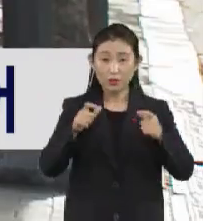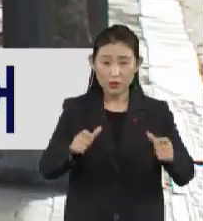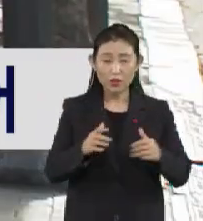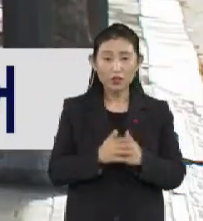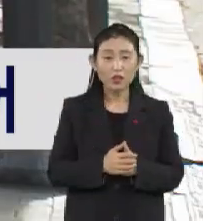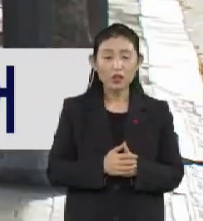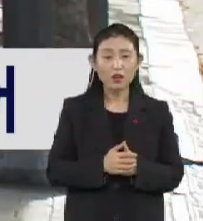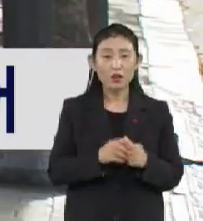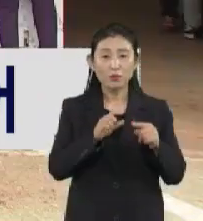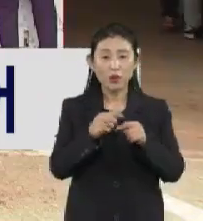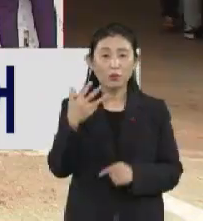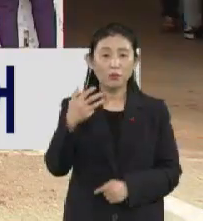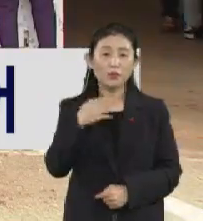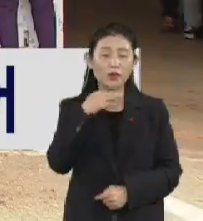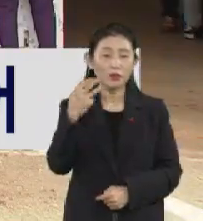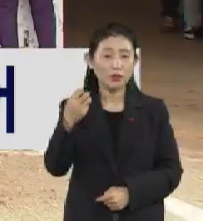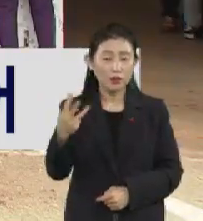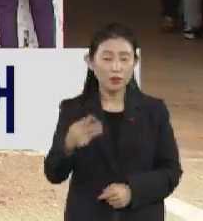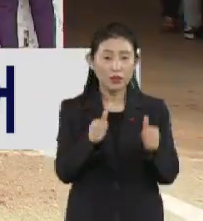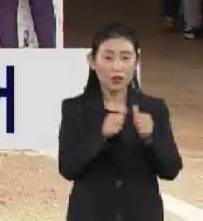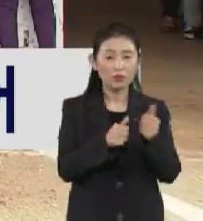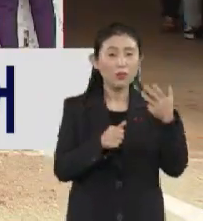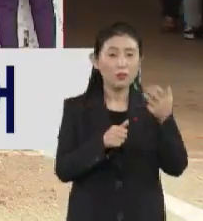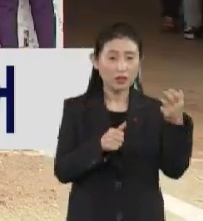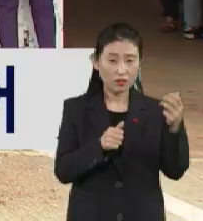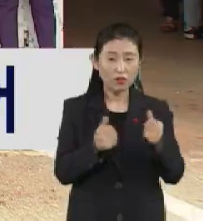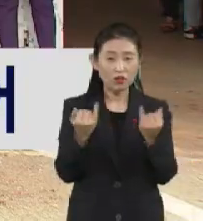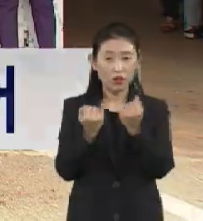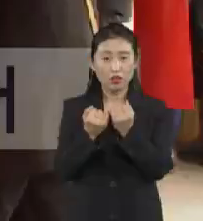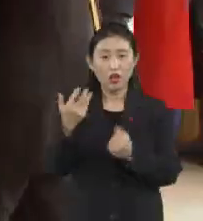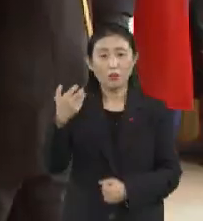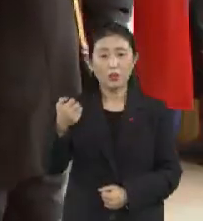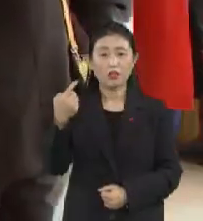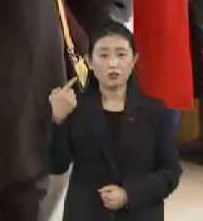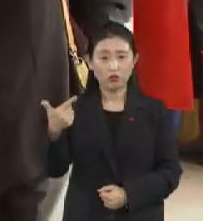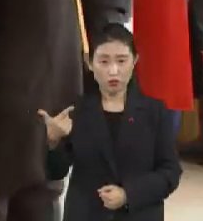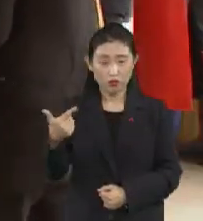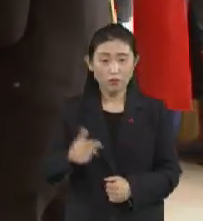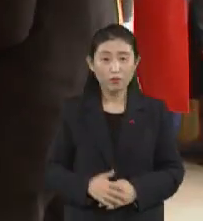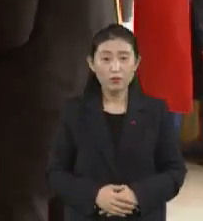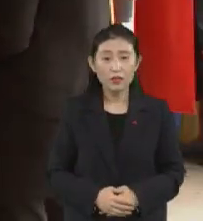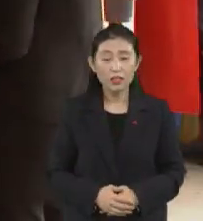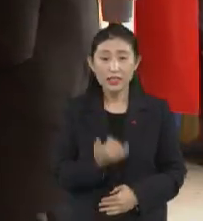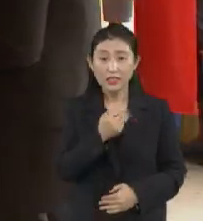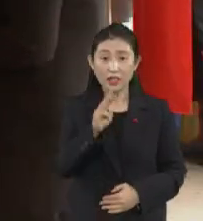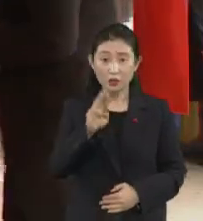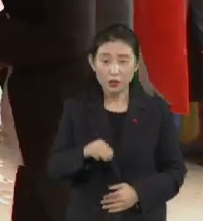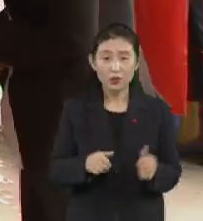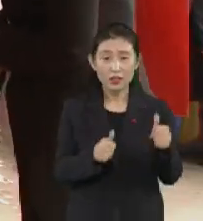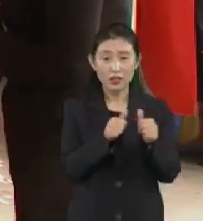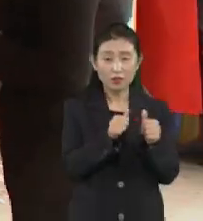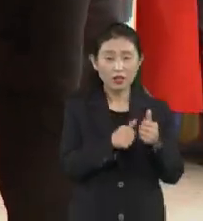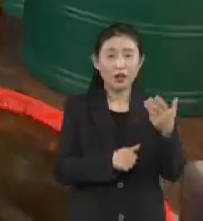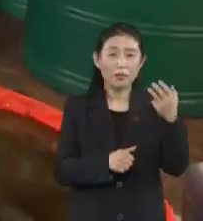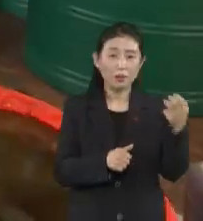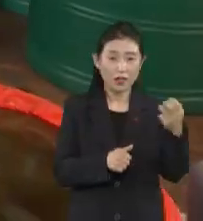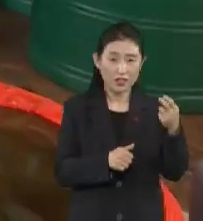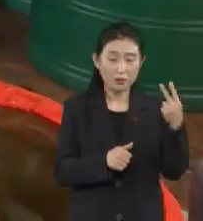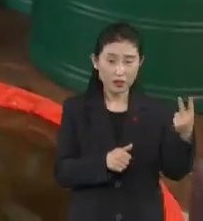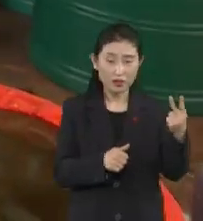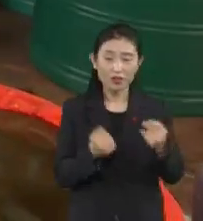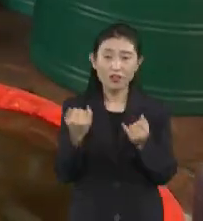기대수명은 83.2세로 남자가 80.1세, 여자 86.3세였고 세종은 남자